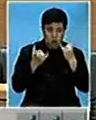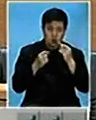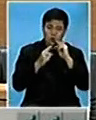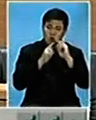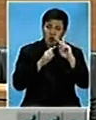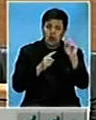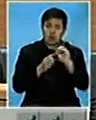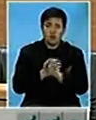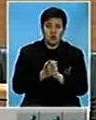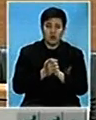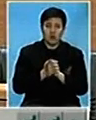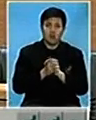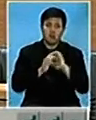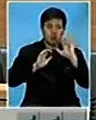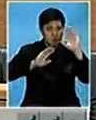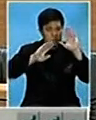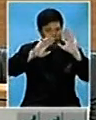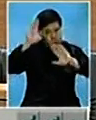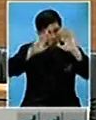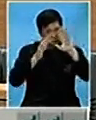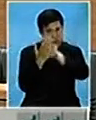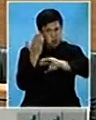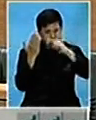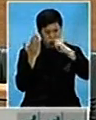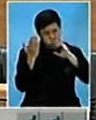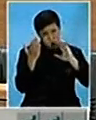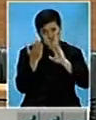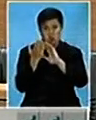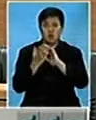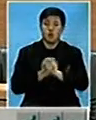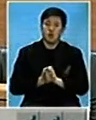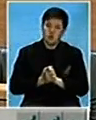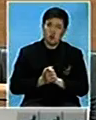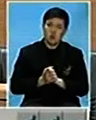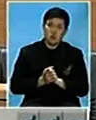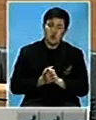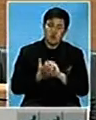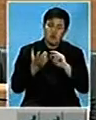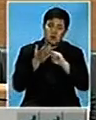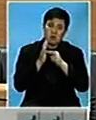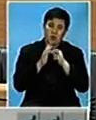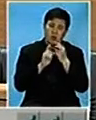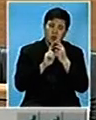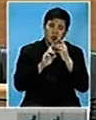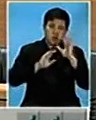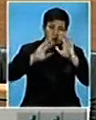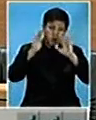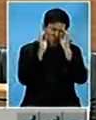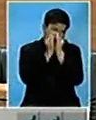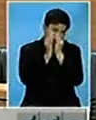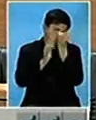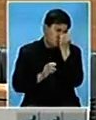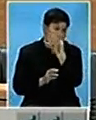ากว่าประชาธิปไตยของประเทศไทยตกอยู่ในกับดักของประชาธิปไตยเสียงข้างมาก